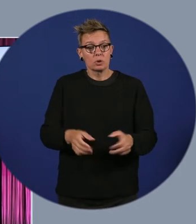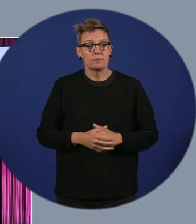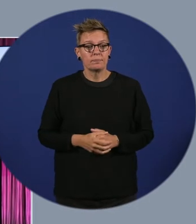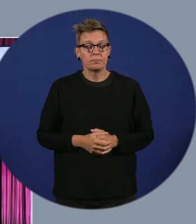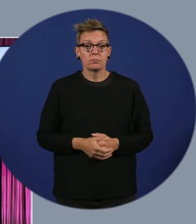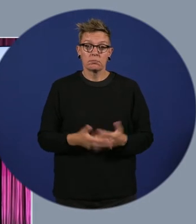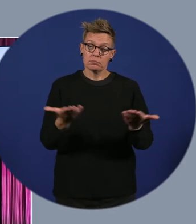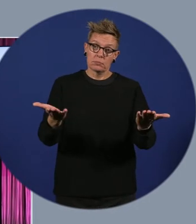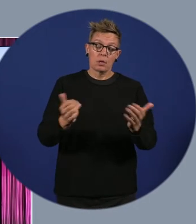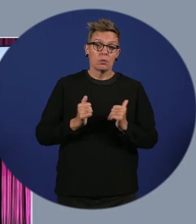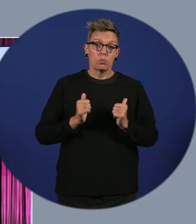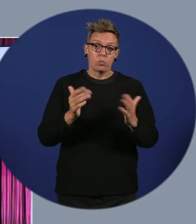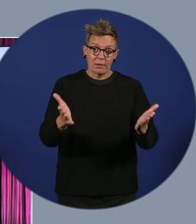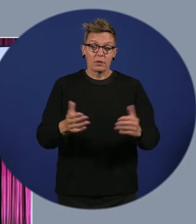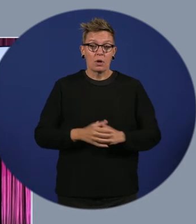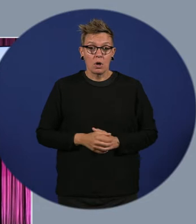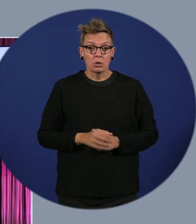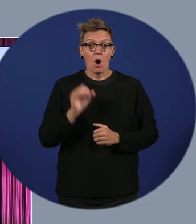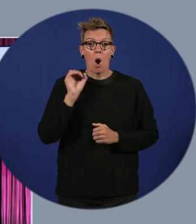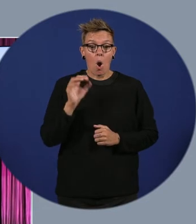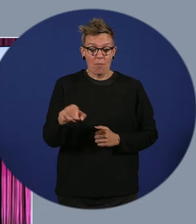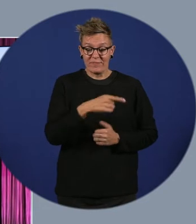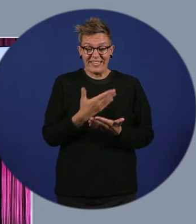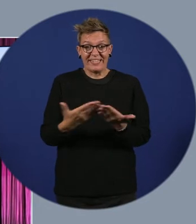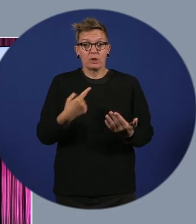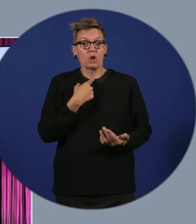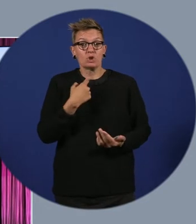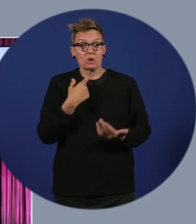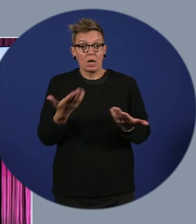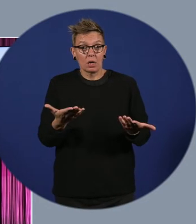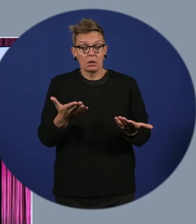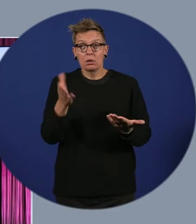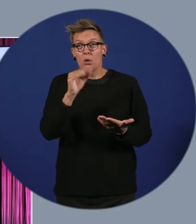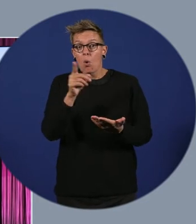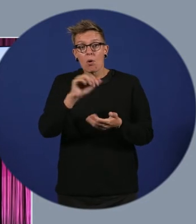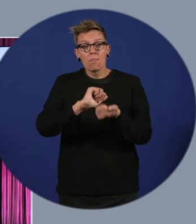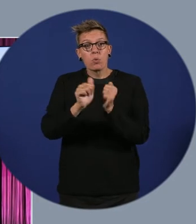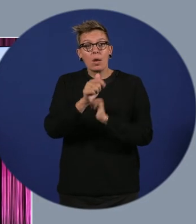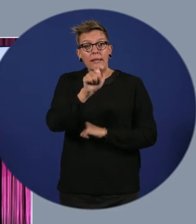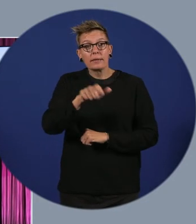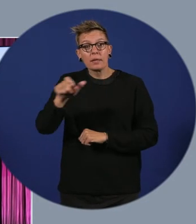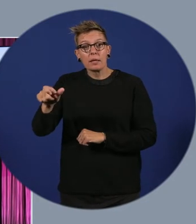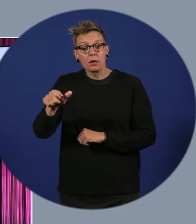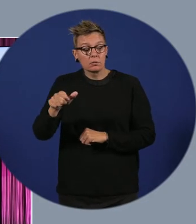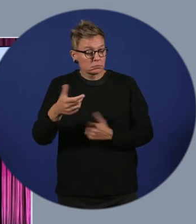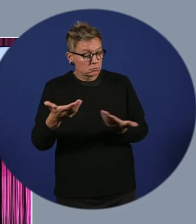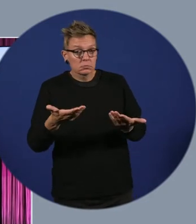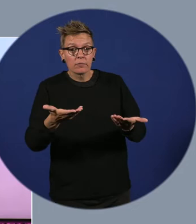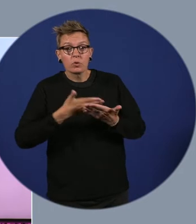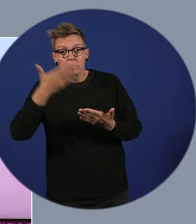är det ju naturligtvis så att utan att vi röstar så får ju våra politiker heller inte någon signal om